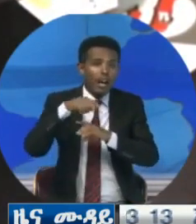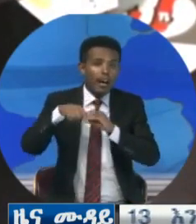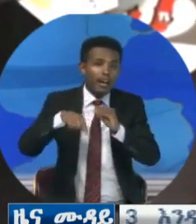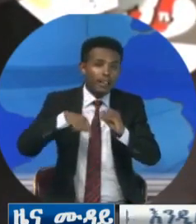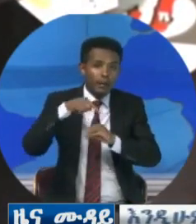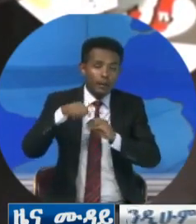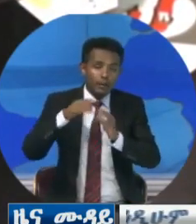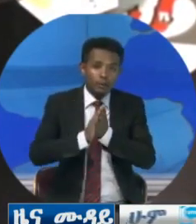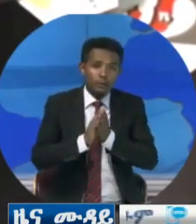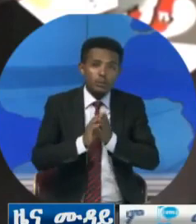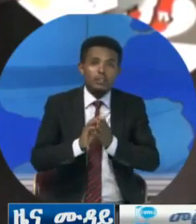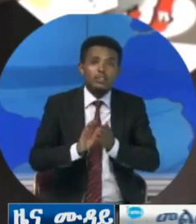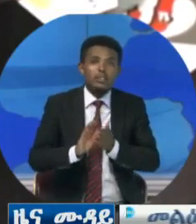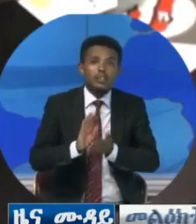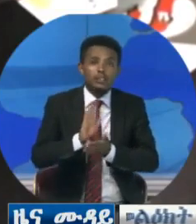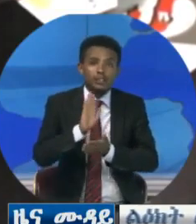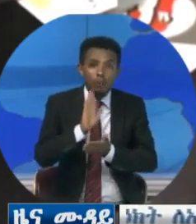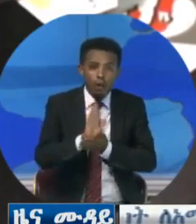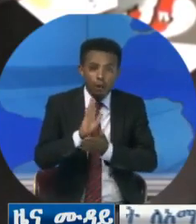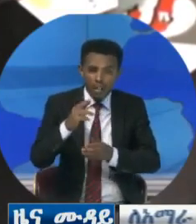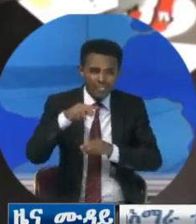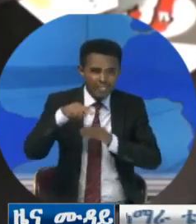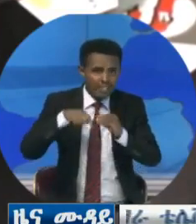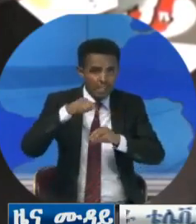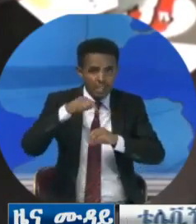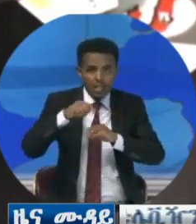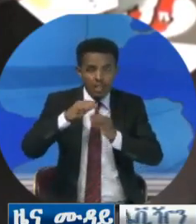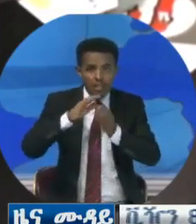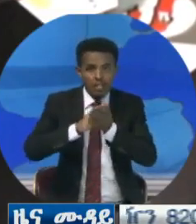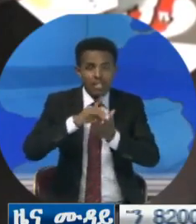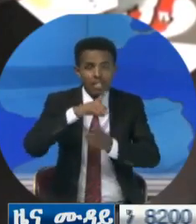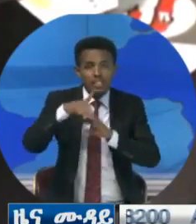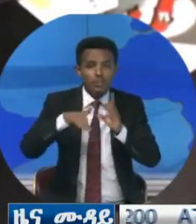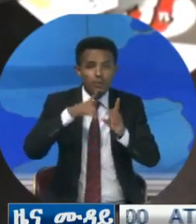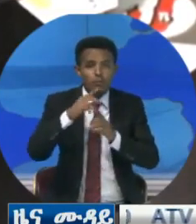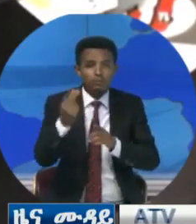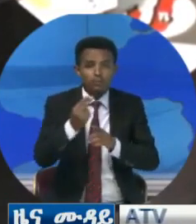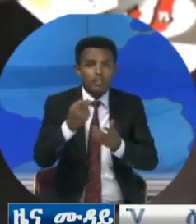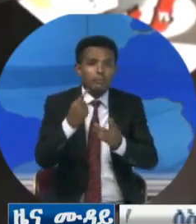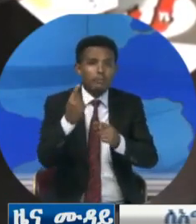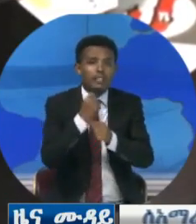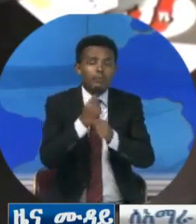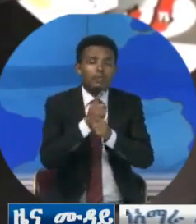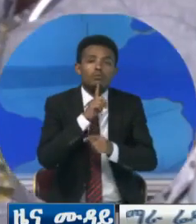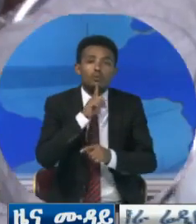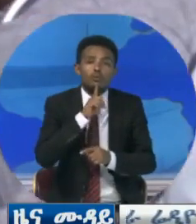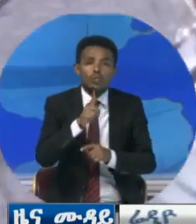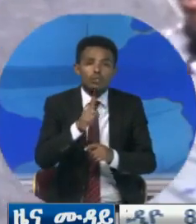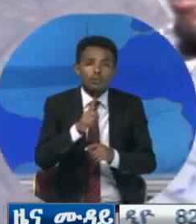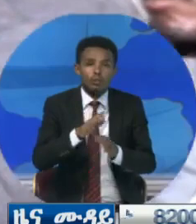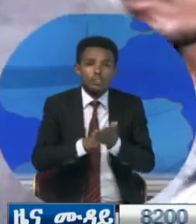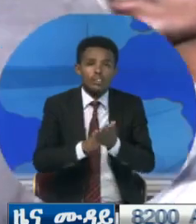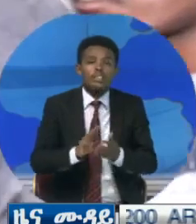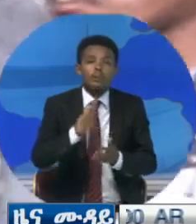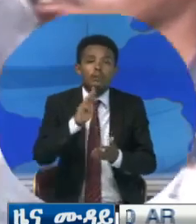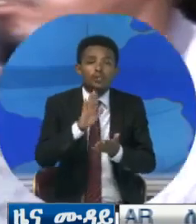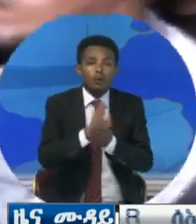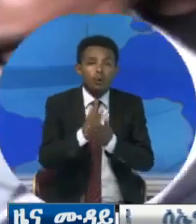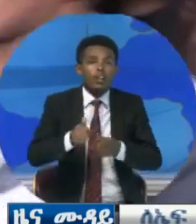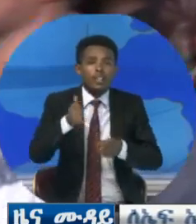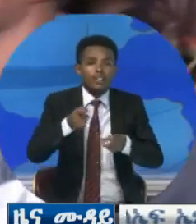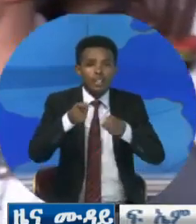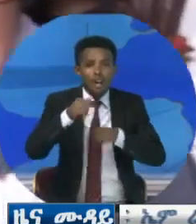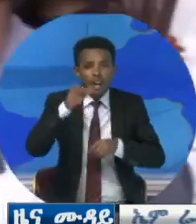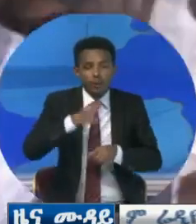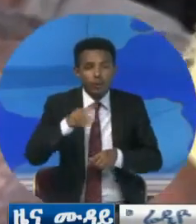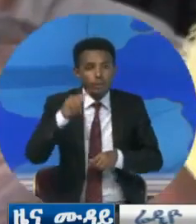ለሸዋ ለክልሉ አለፍ ብሎ ለሀገሩም ጭምር እንዲጠቅም ነው የምናስበው መተግበር የምንፈልገው ይሄ ነው እነታውም ይሄ ነው። የሰሜን ሸዋ ዞን ዋና አስተዳዳሪ